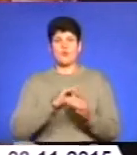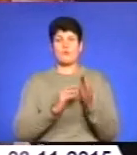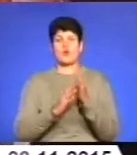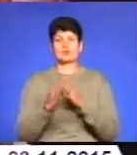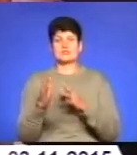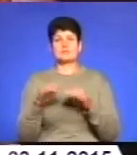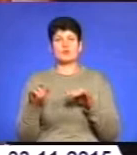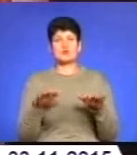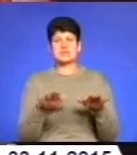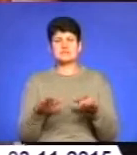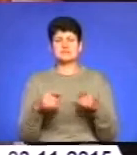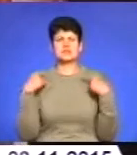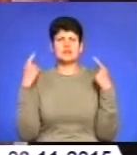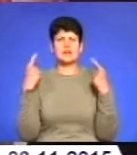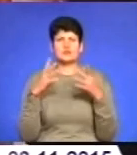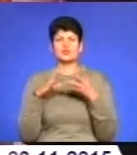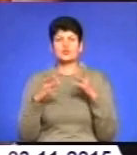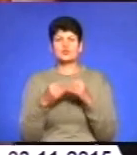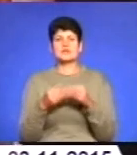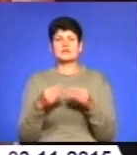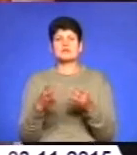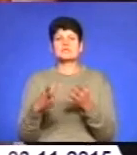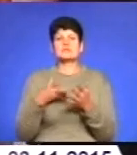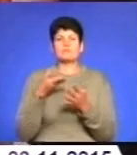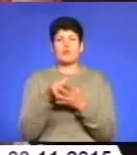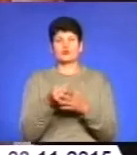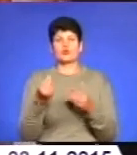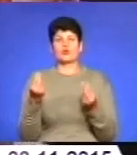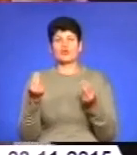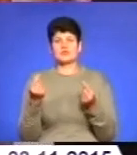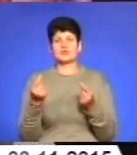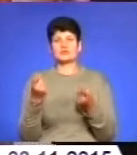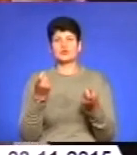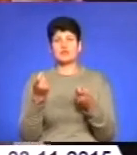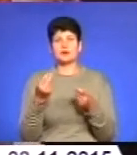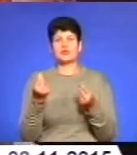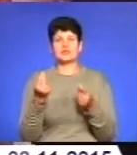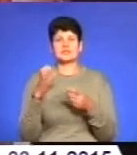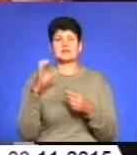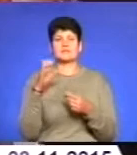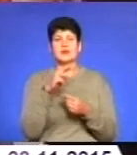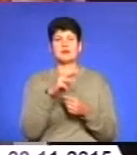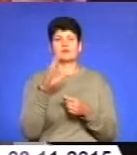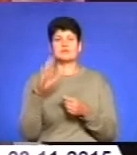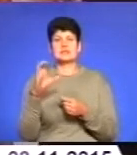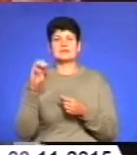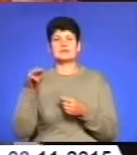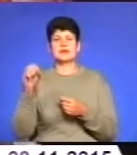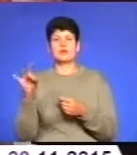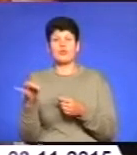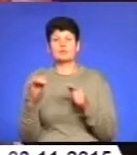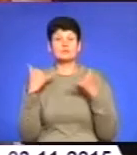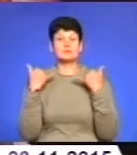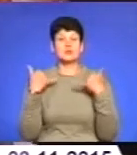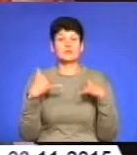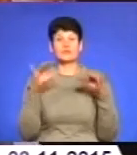процесу. Шалені суми спонсорських коштів, які залучає Михайло Васильович Старко, вони вражають, певне, що